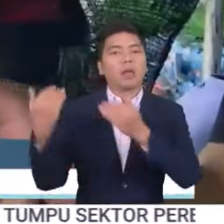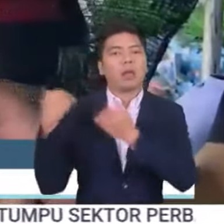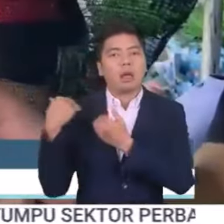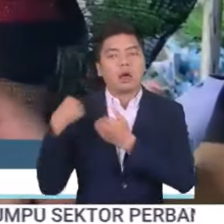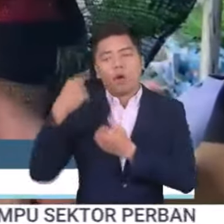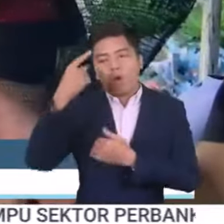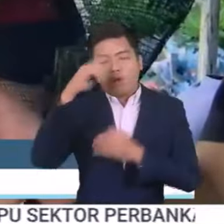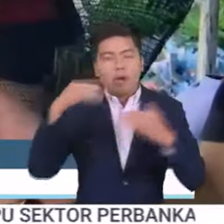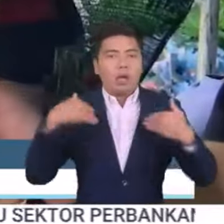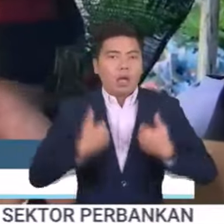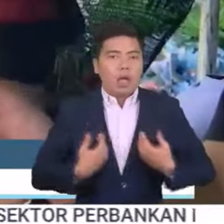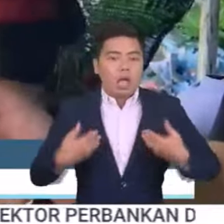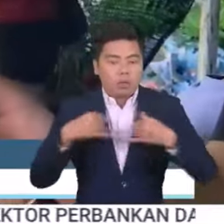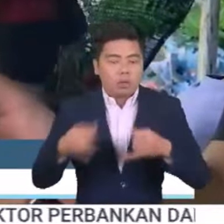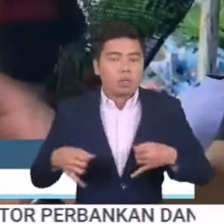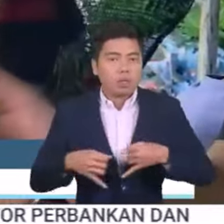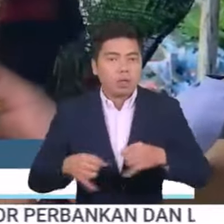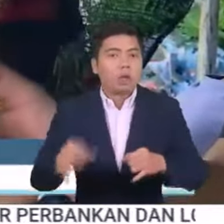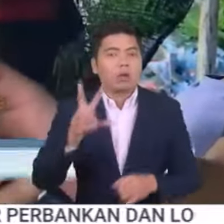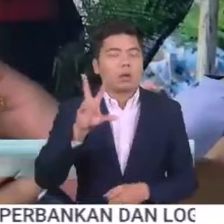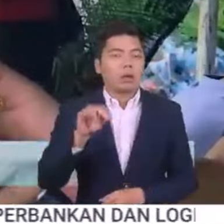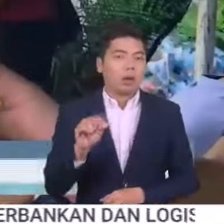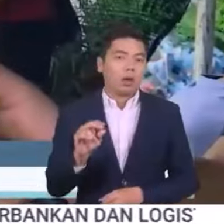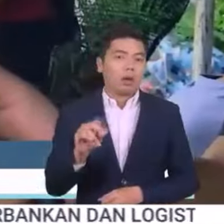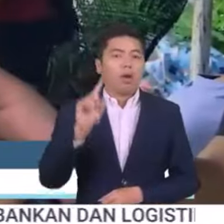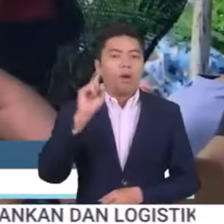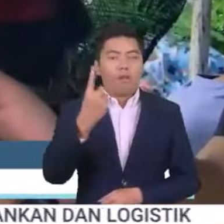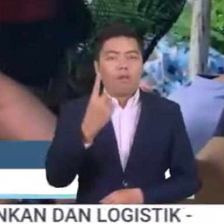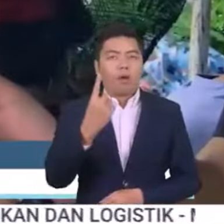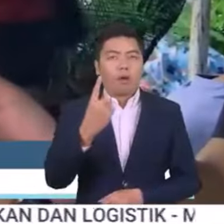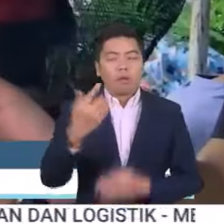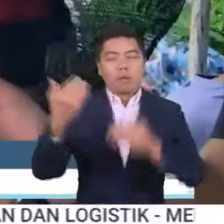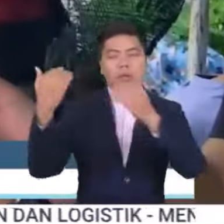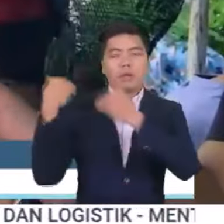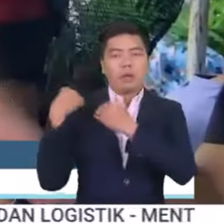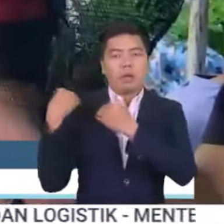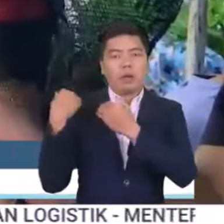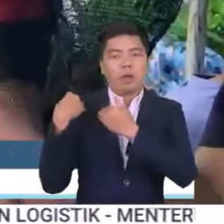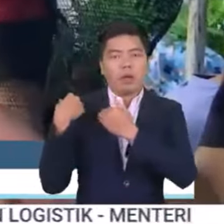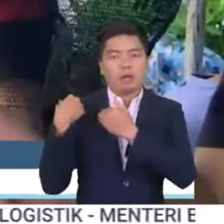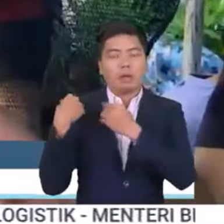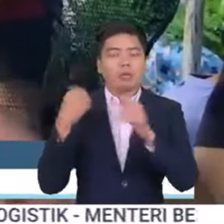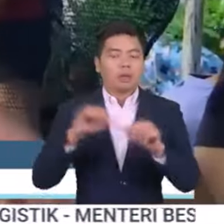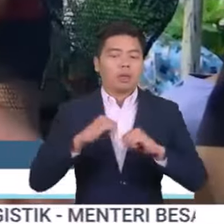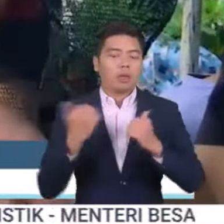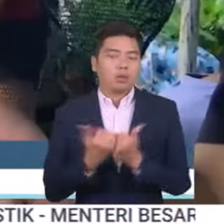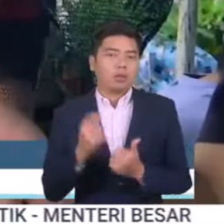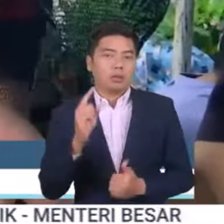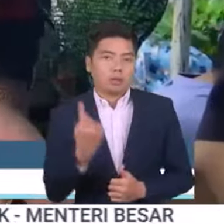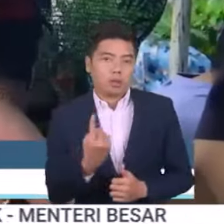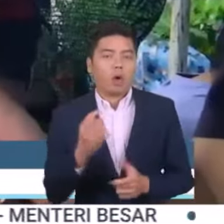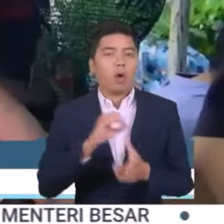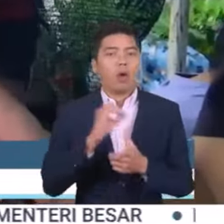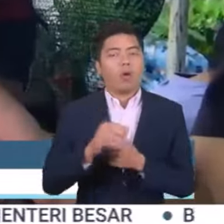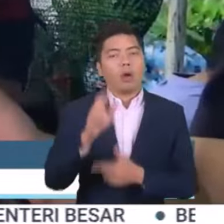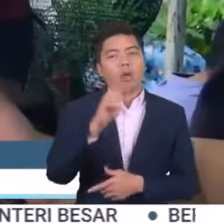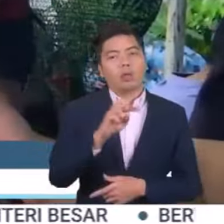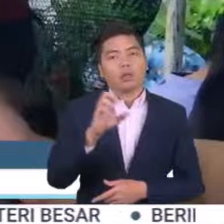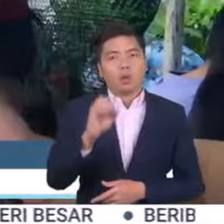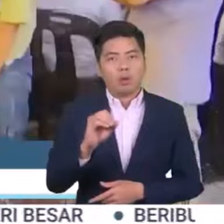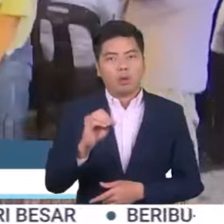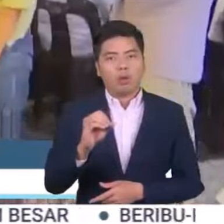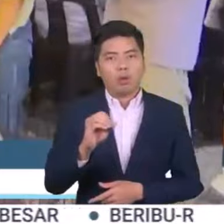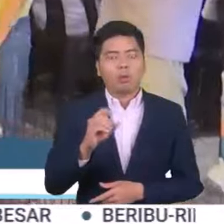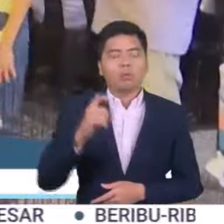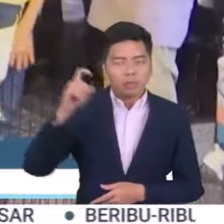haiwan jalanan bukan hanya terletak di bahu persatuan, di bahu NGO. Kita kena